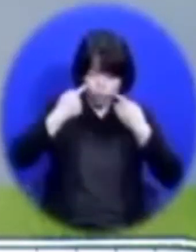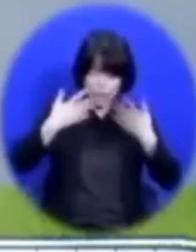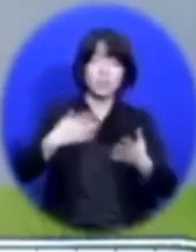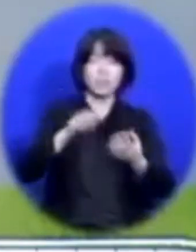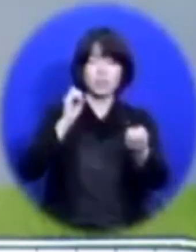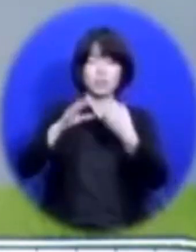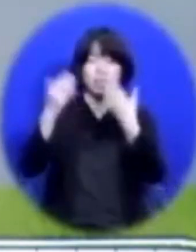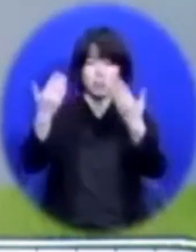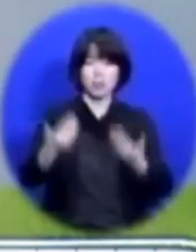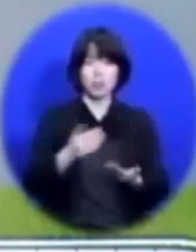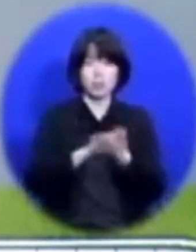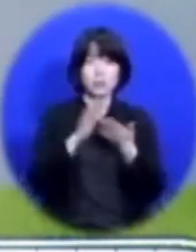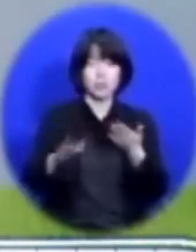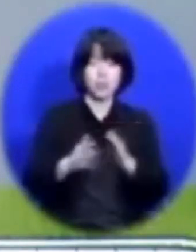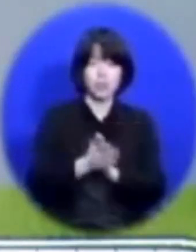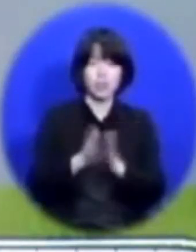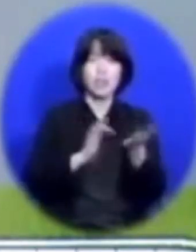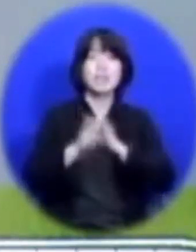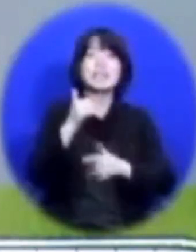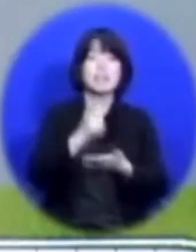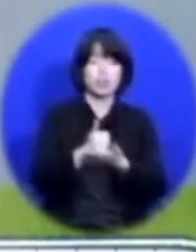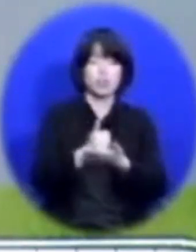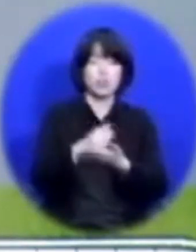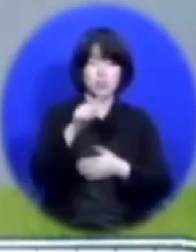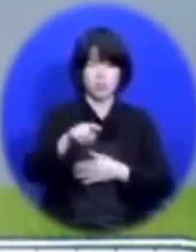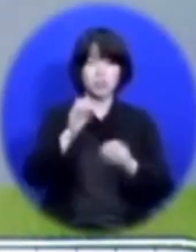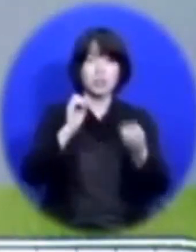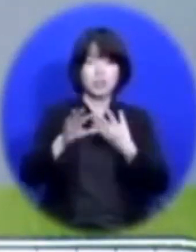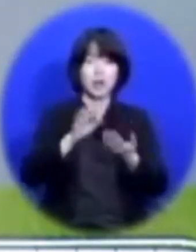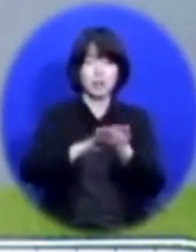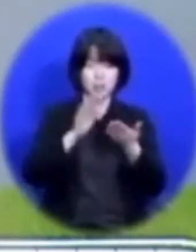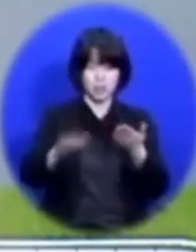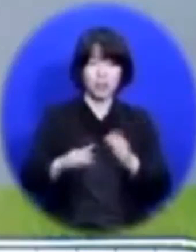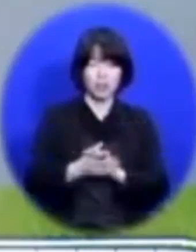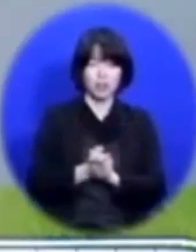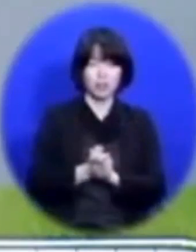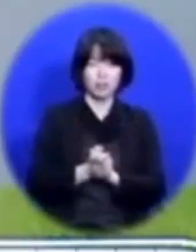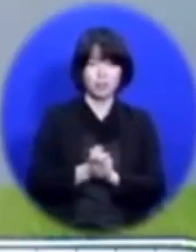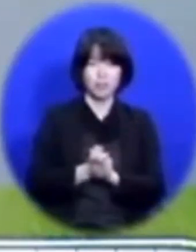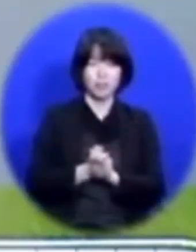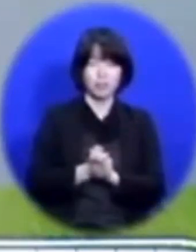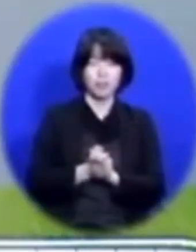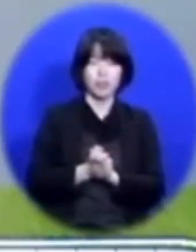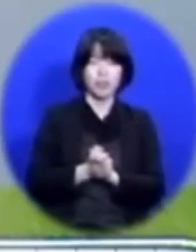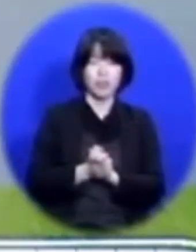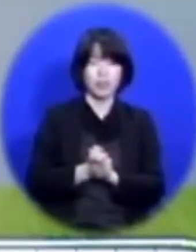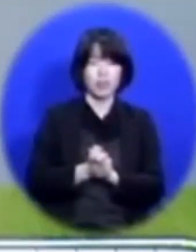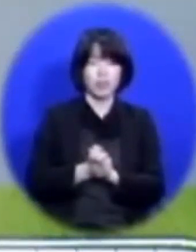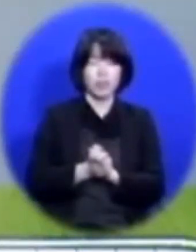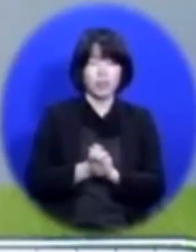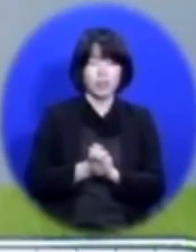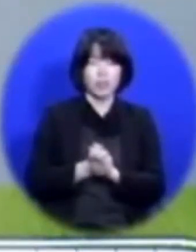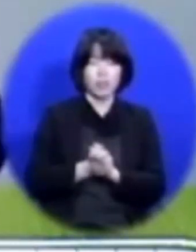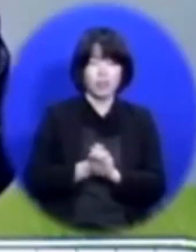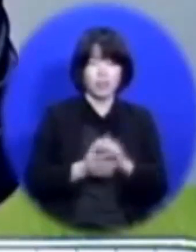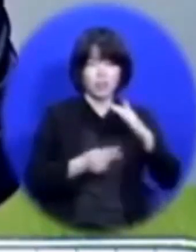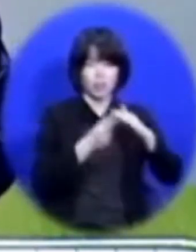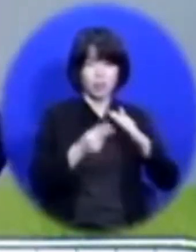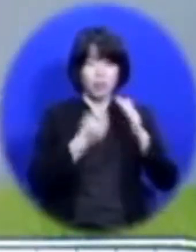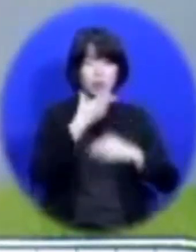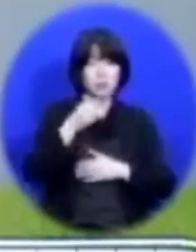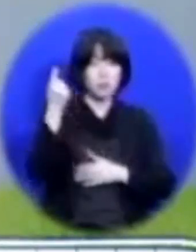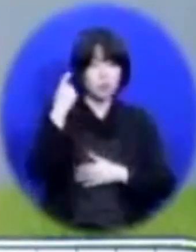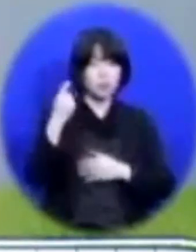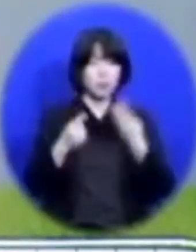응답해주셨습니다.예수님이해답입니다.